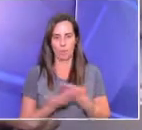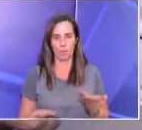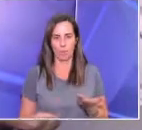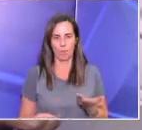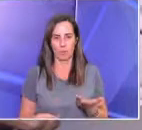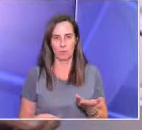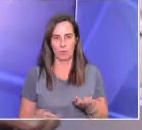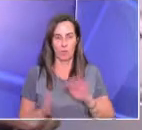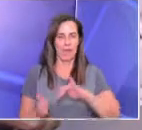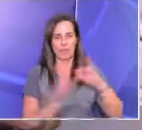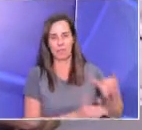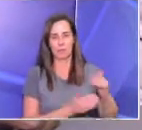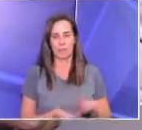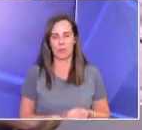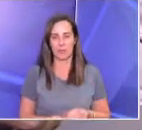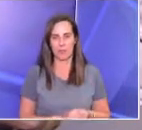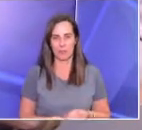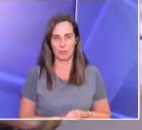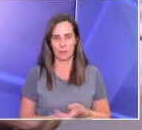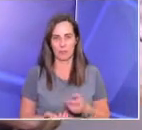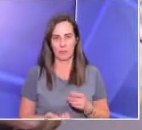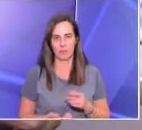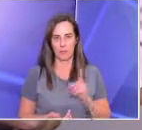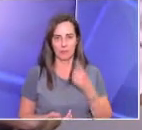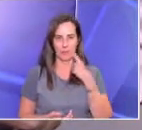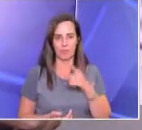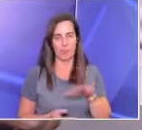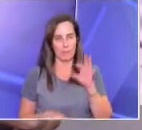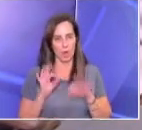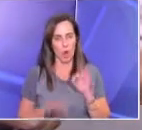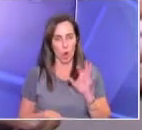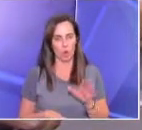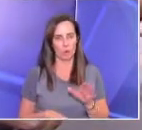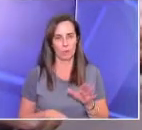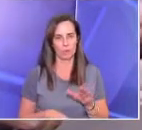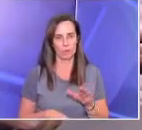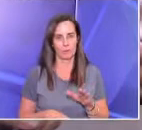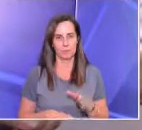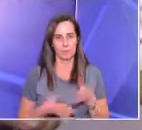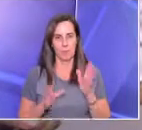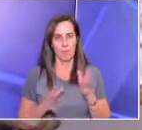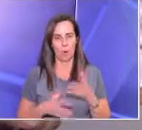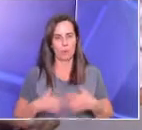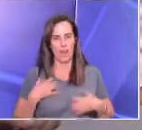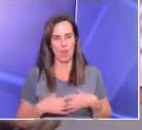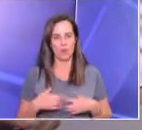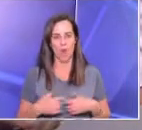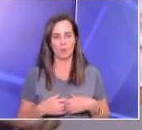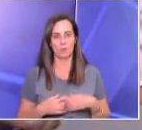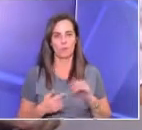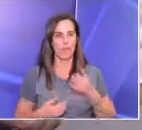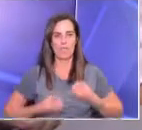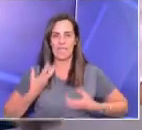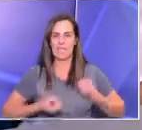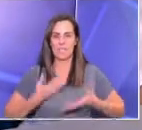ואומר, רק מנסה להקטין את זה. אז לכם וזה, אבל תשמע, זו מערכת בחירות מאוד אמוציונלית. אני חושב שזו היצרית